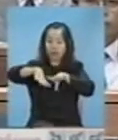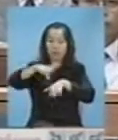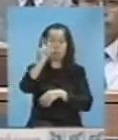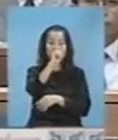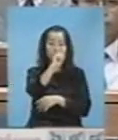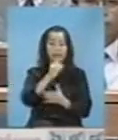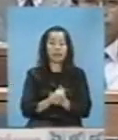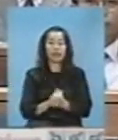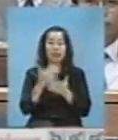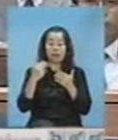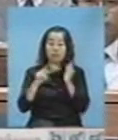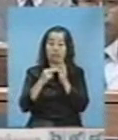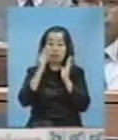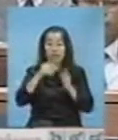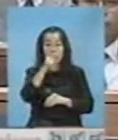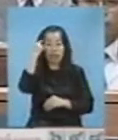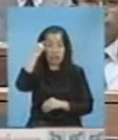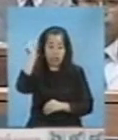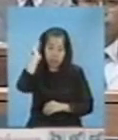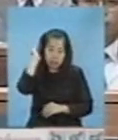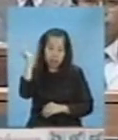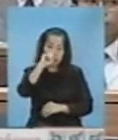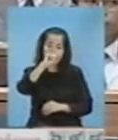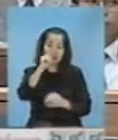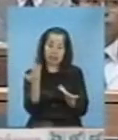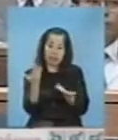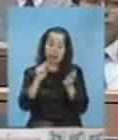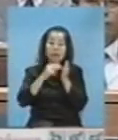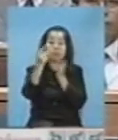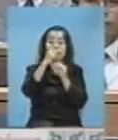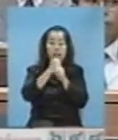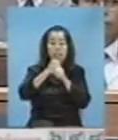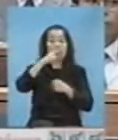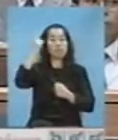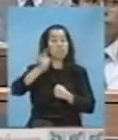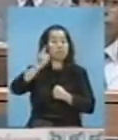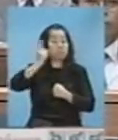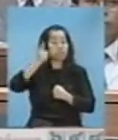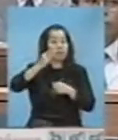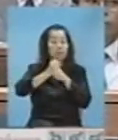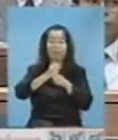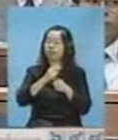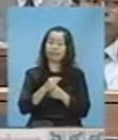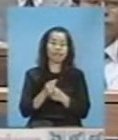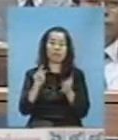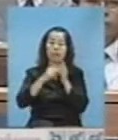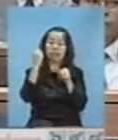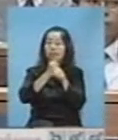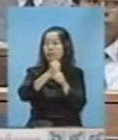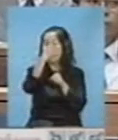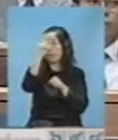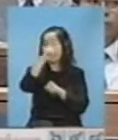ยันแล้วจะทำให้พวกกระผมมั่นใจได้อย่างไรครับว่าสิ่งที่ท่านยืนยันไม่ว่าเรื่องอะไรสุดแล้วท่านจะไม่ท